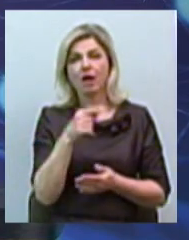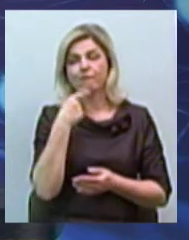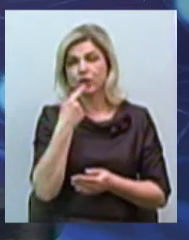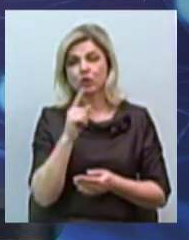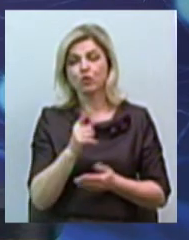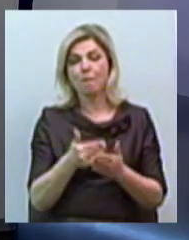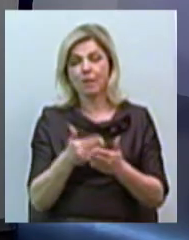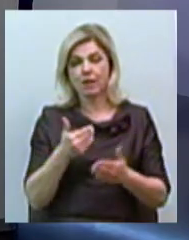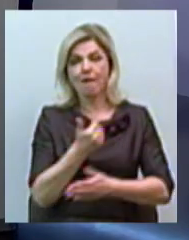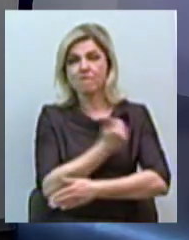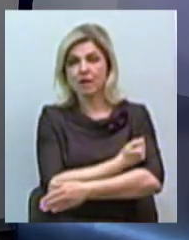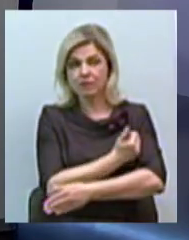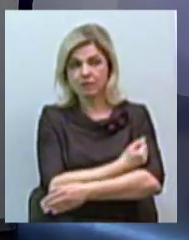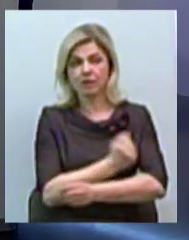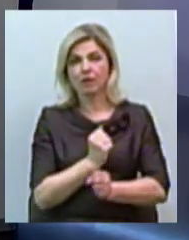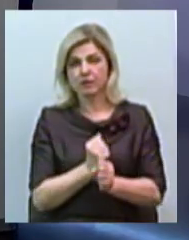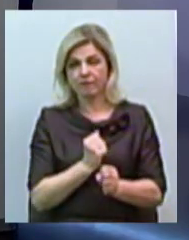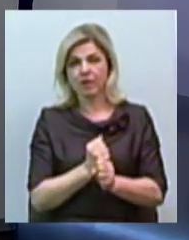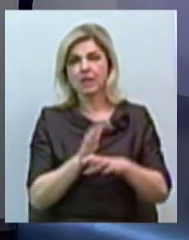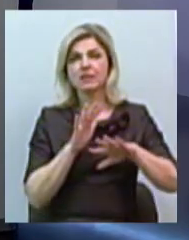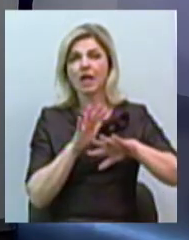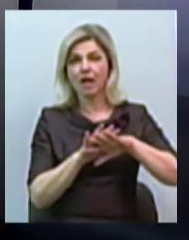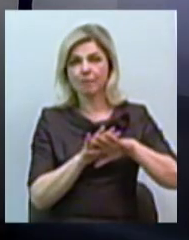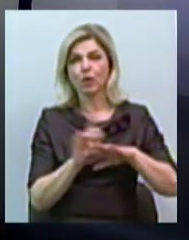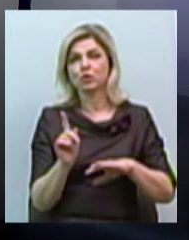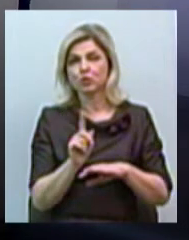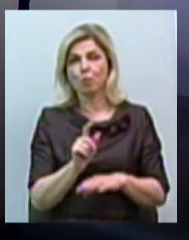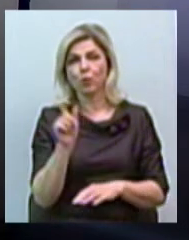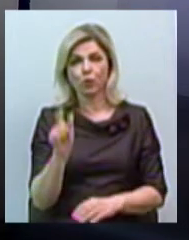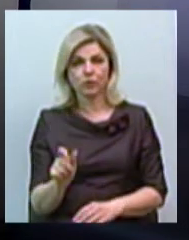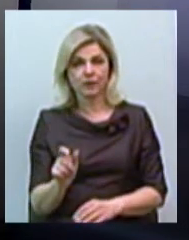напередодні вакцинації створюється схема, щоб